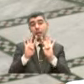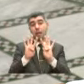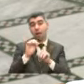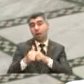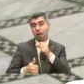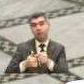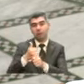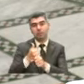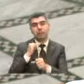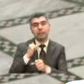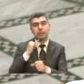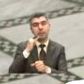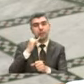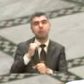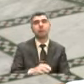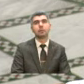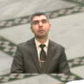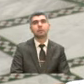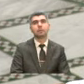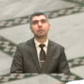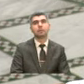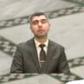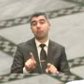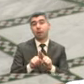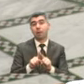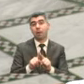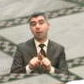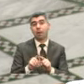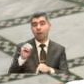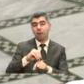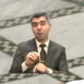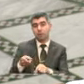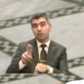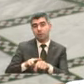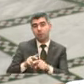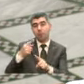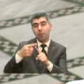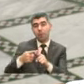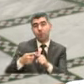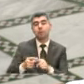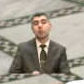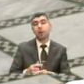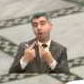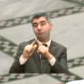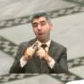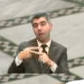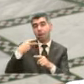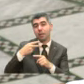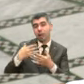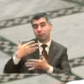دينامية قوية. أيضا كانت أيضا موضوع توجيهات في خطب ملكية